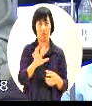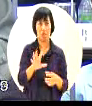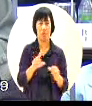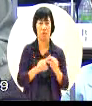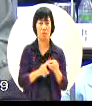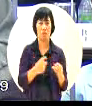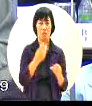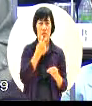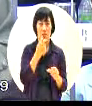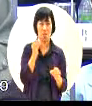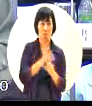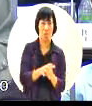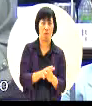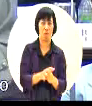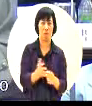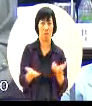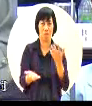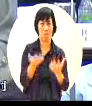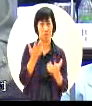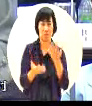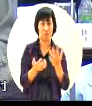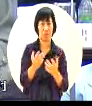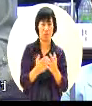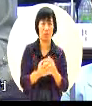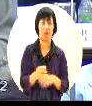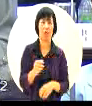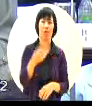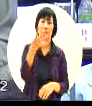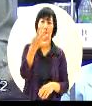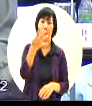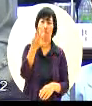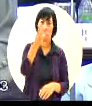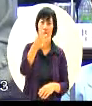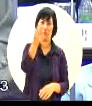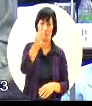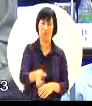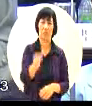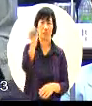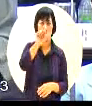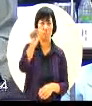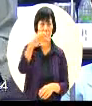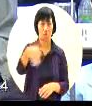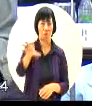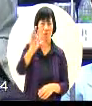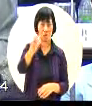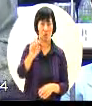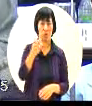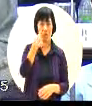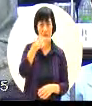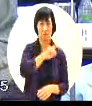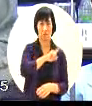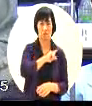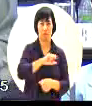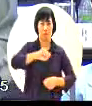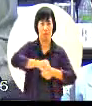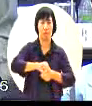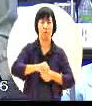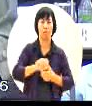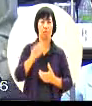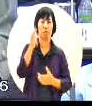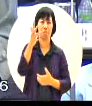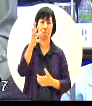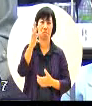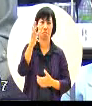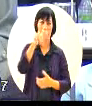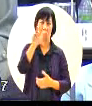补助个经费大概10.5亿，啊，咱市政府爱先达8.9亿，啊，